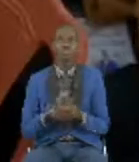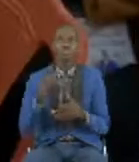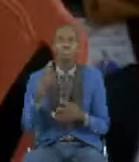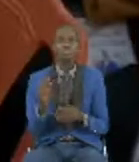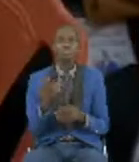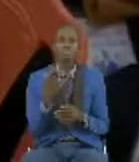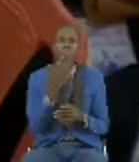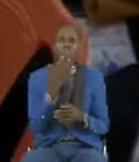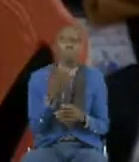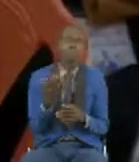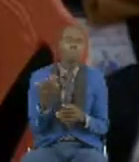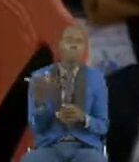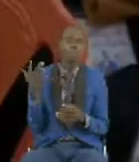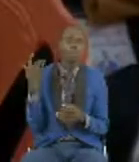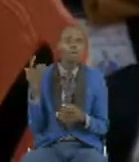Acte 1.